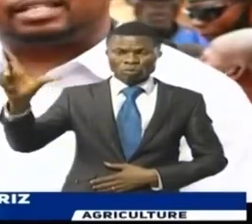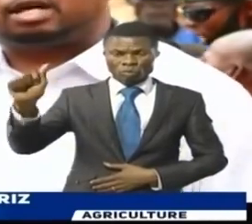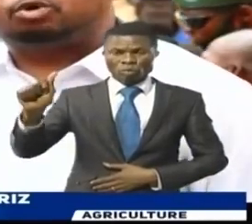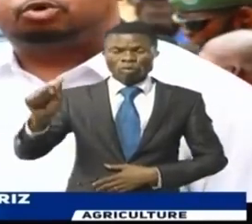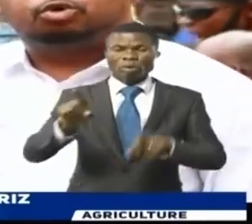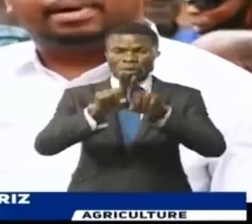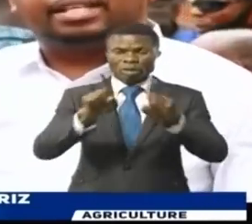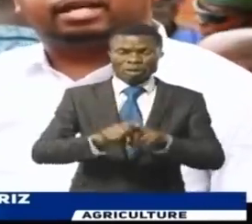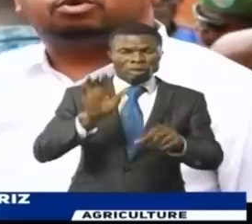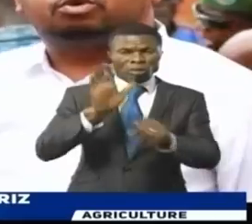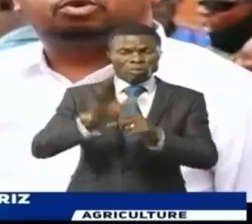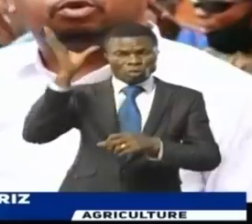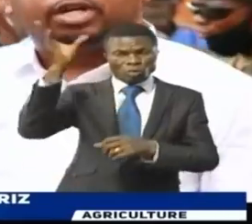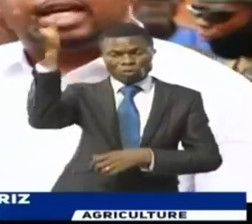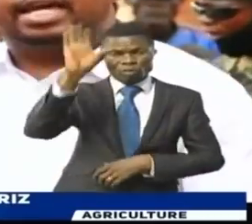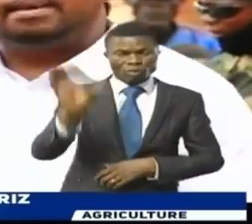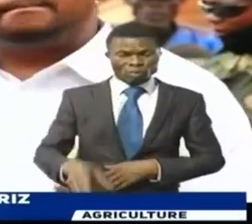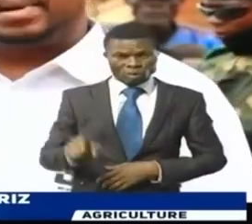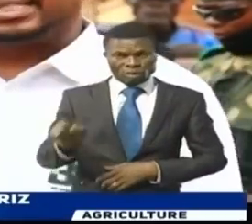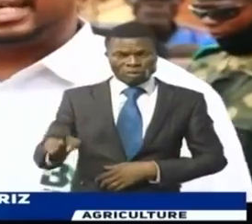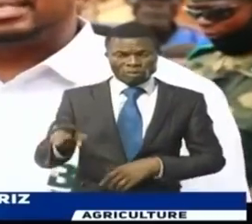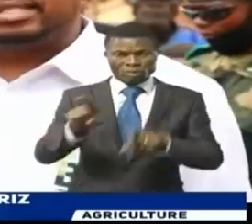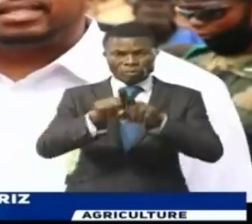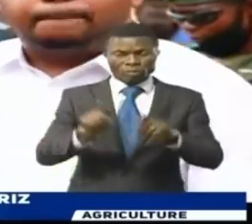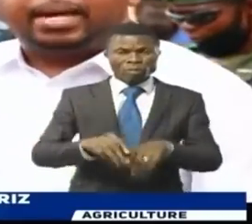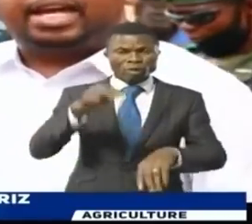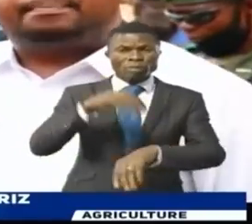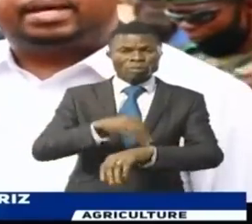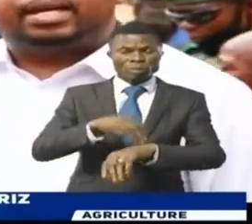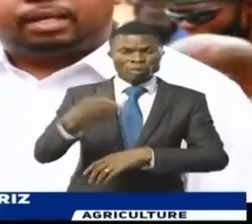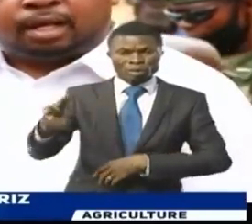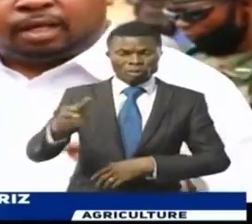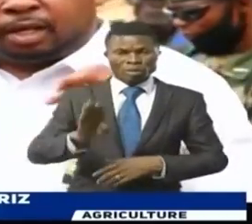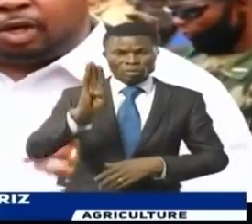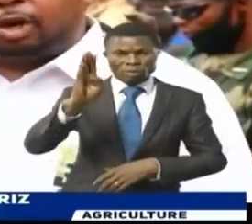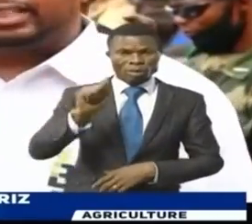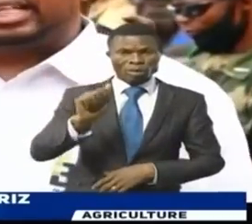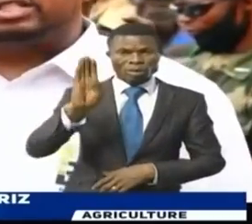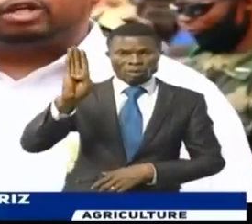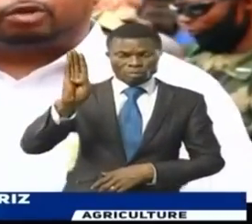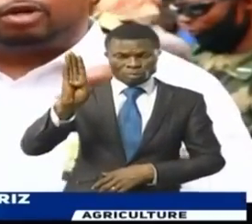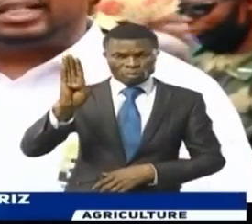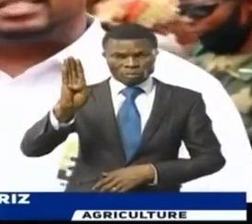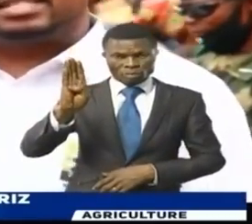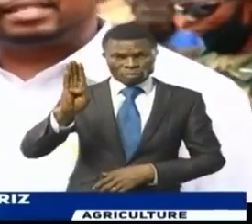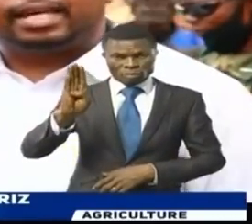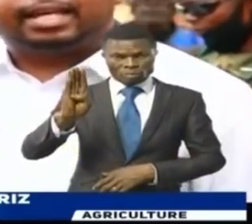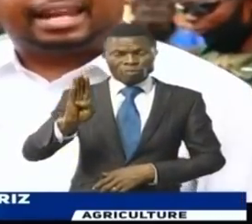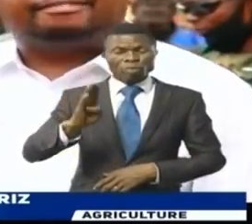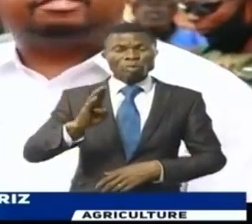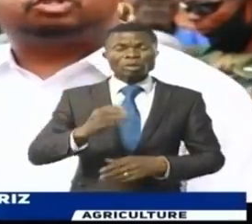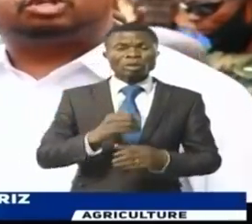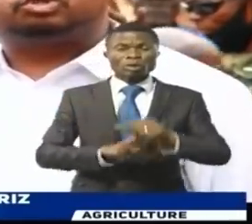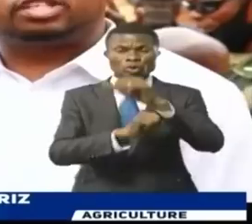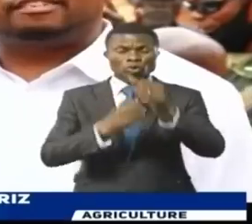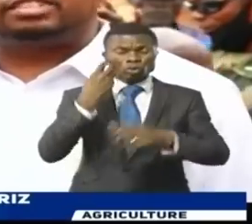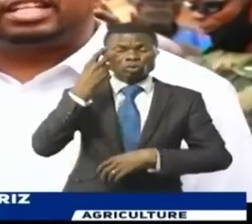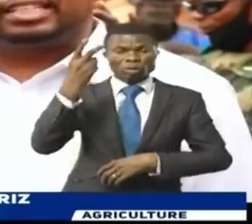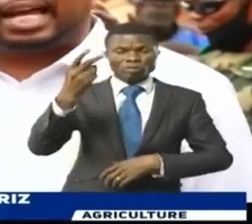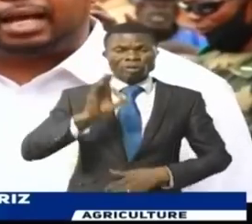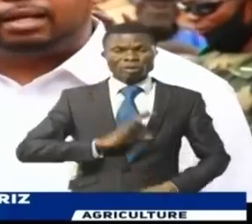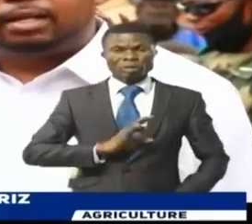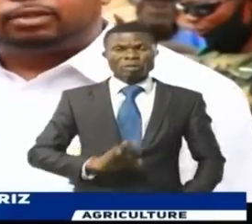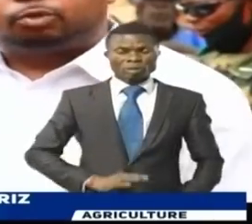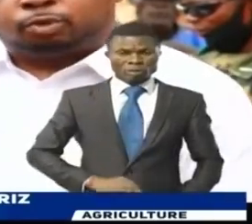à Kasangulu, Banzangungu et Matadi. BAB est en train de concrétiser la vision du chef